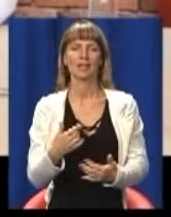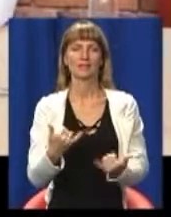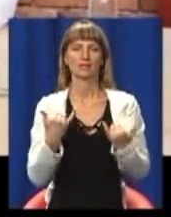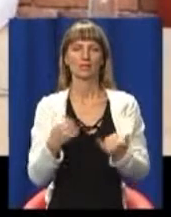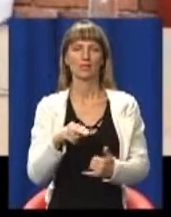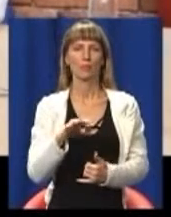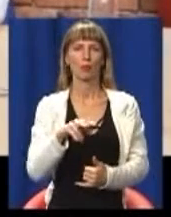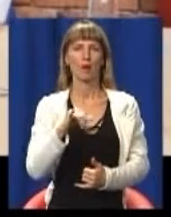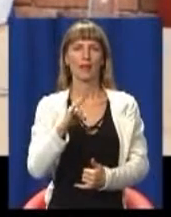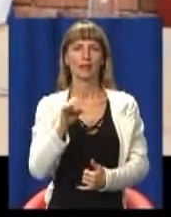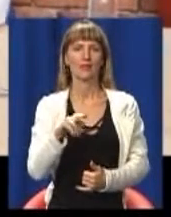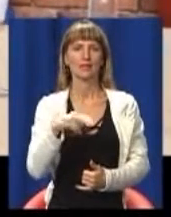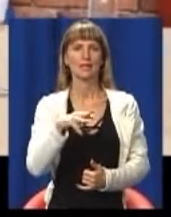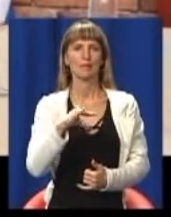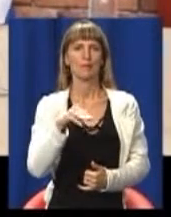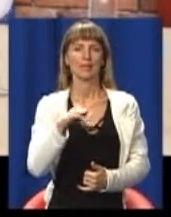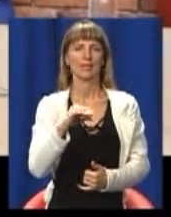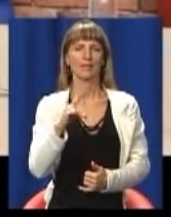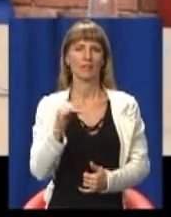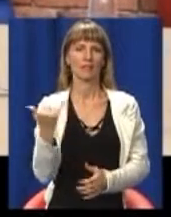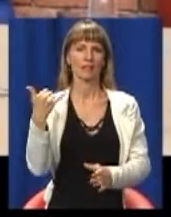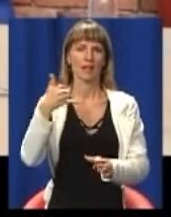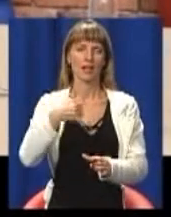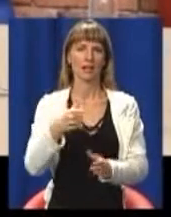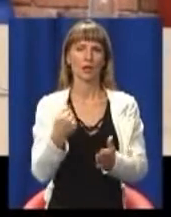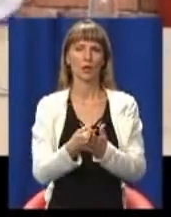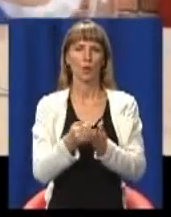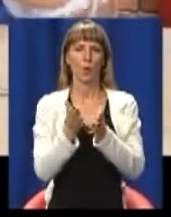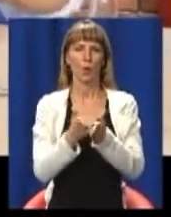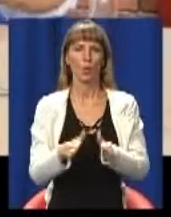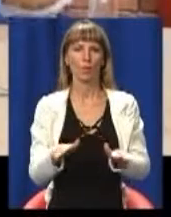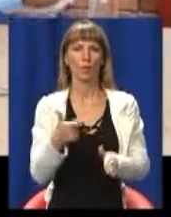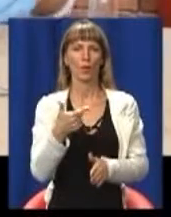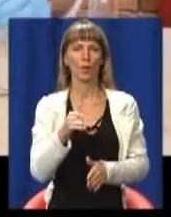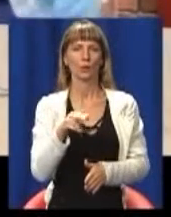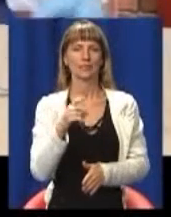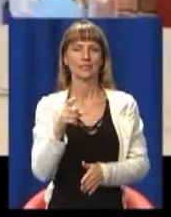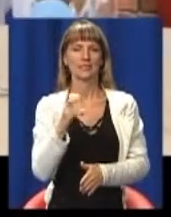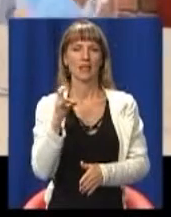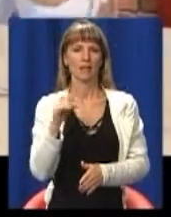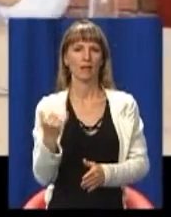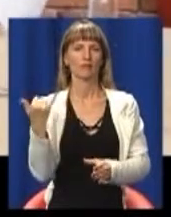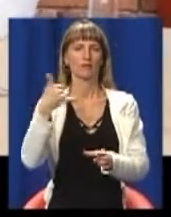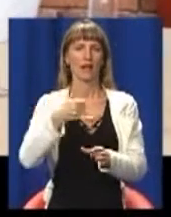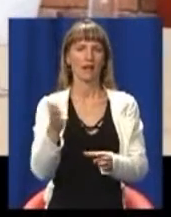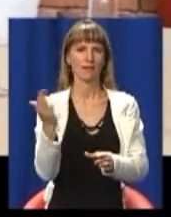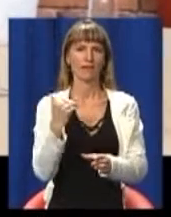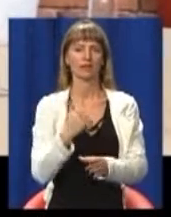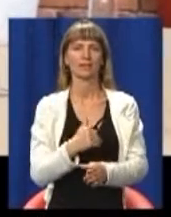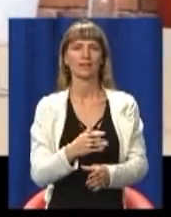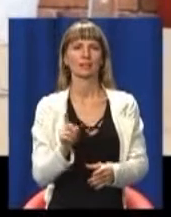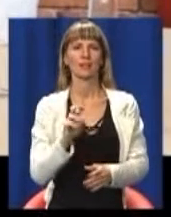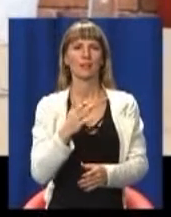Поліна Дмитрівна налє оцей окріп сюди до колби Бунзена. Наливайте. Щоб